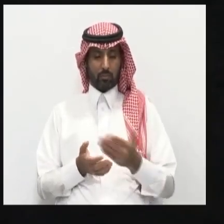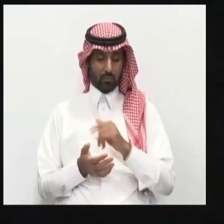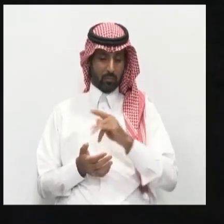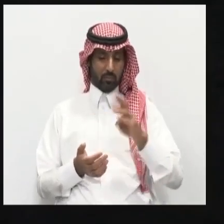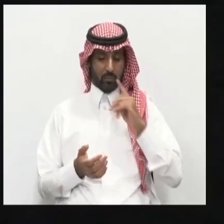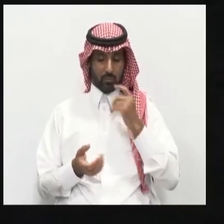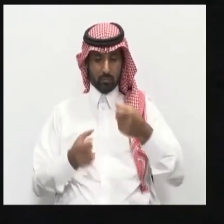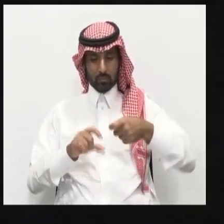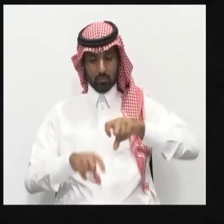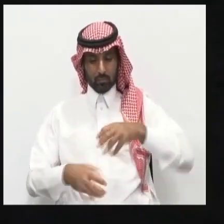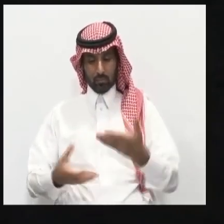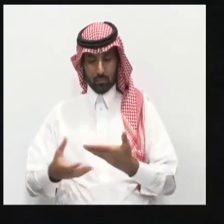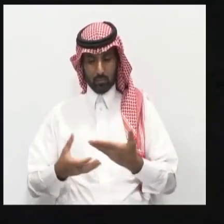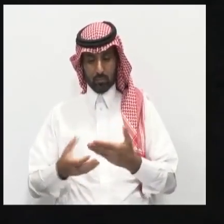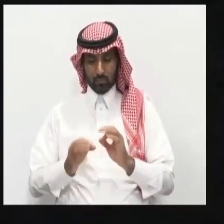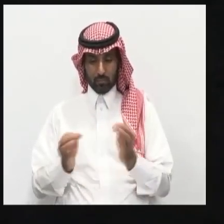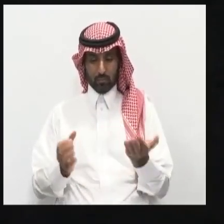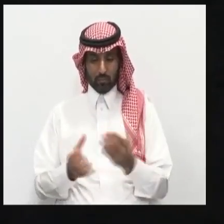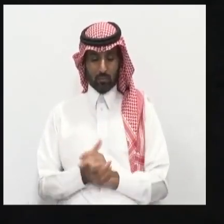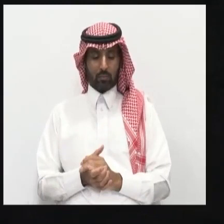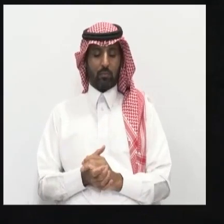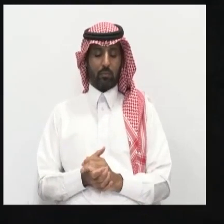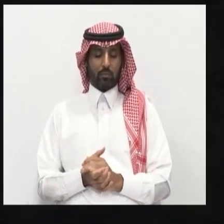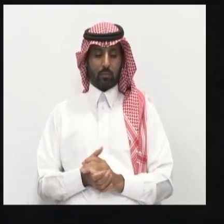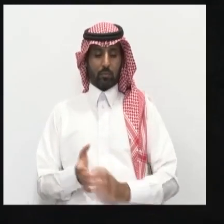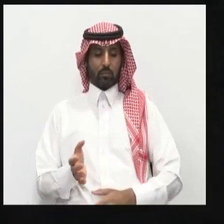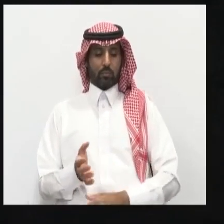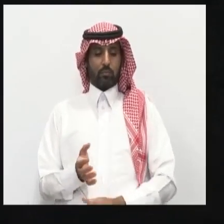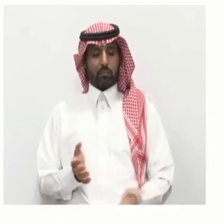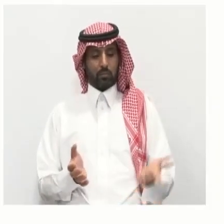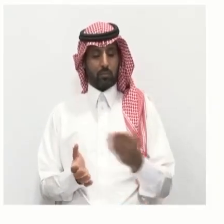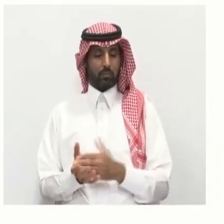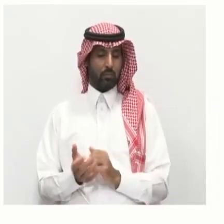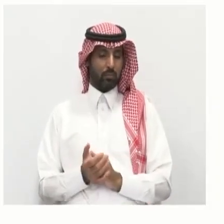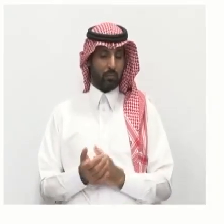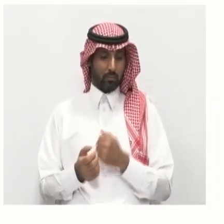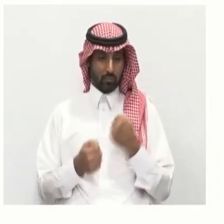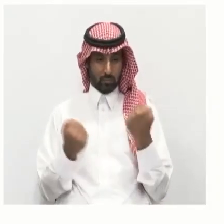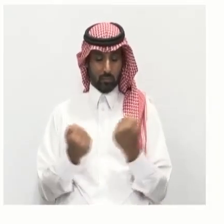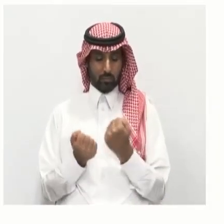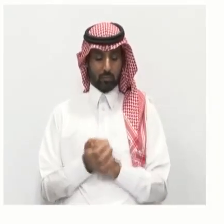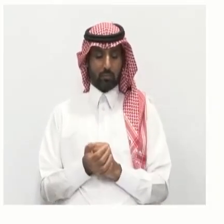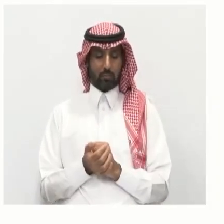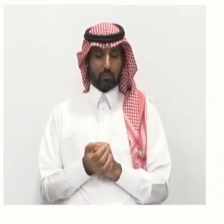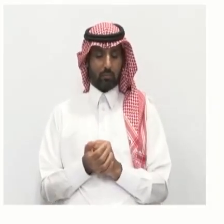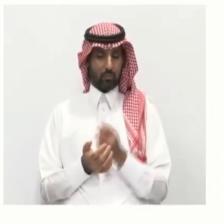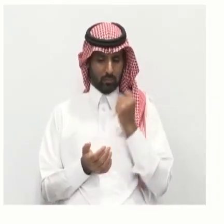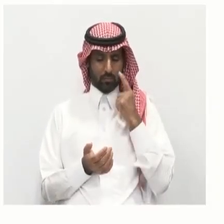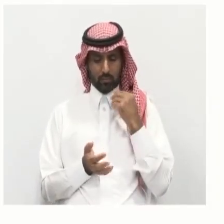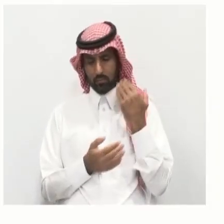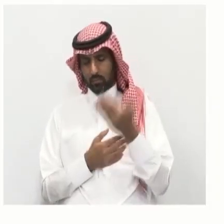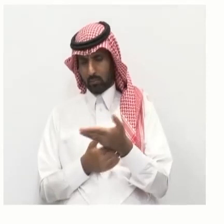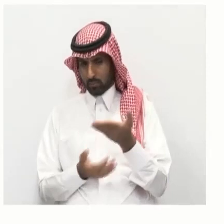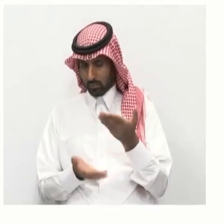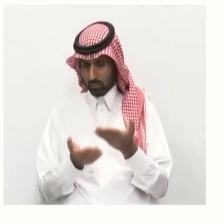الكيميائيه المعادله الايونيه الكامله المعادله الايونيه الكامله بعد ذلك احنا تمرس على معرفتنا